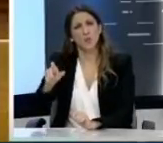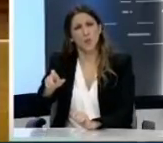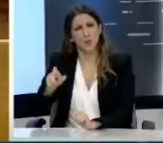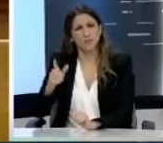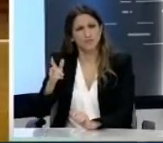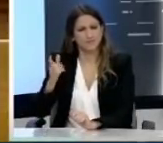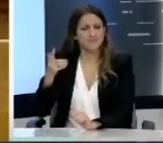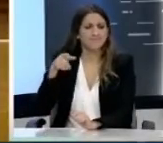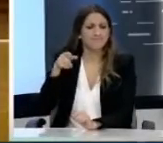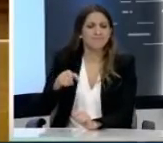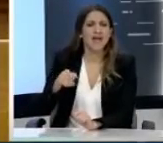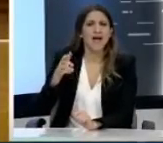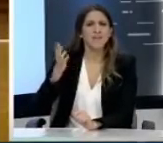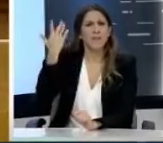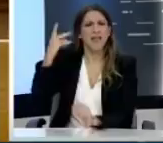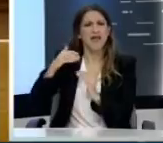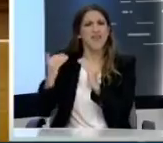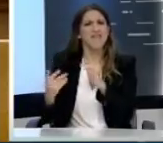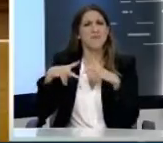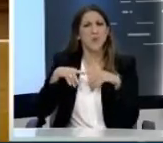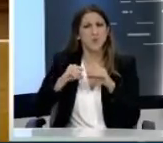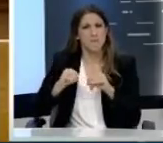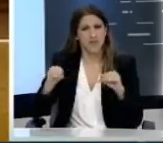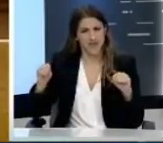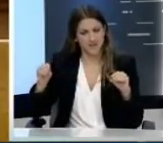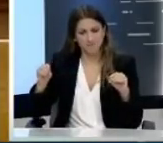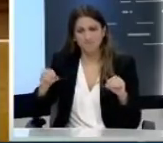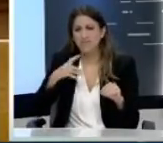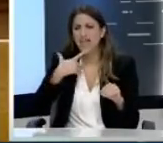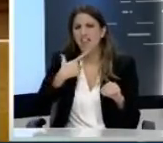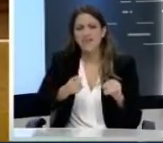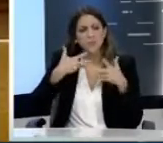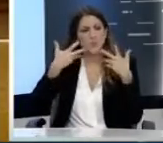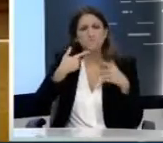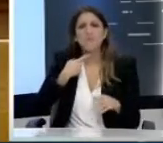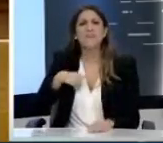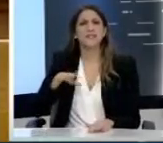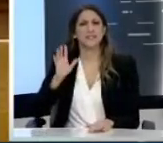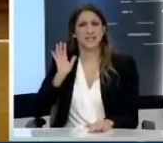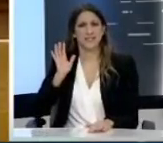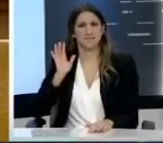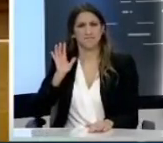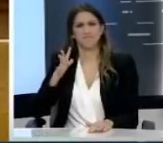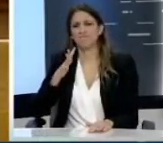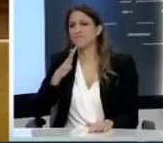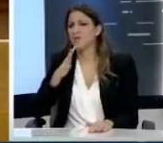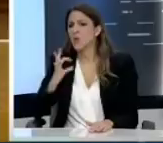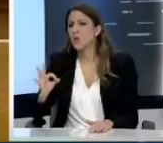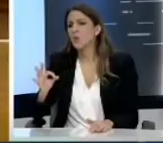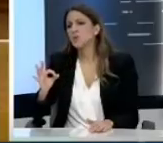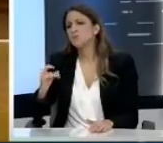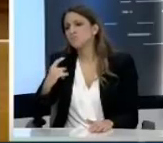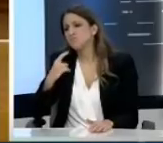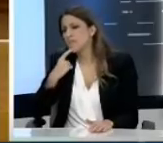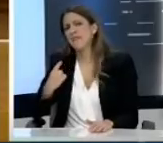για λόγους που ακόμα δεν έχουμε βρει καιρό να συζητήσουμε, αλλά για μένα οι άνθρωποι από την αρχή